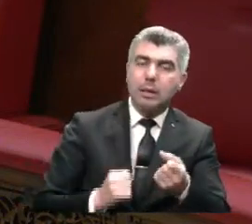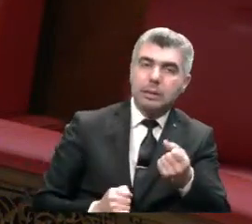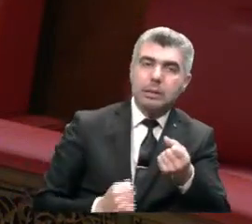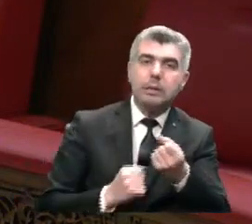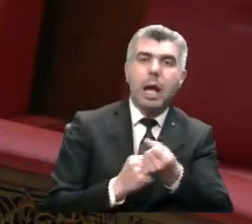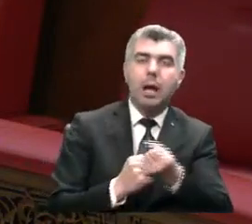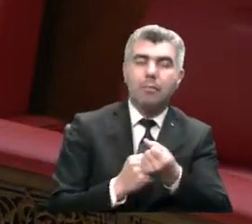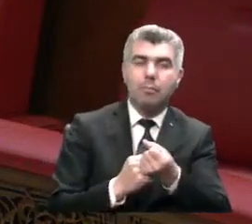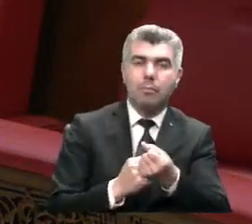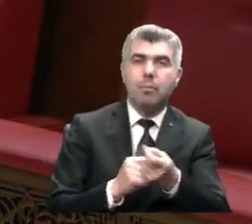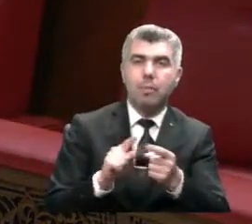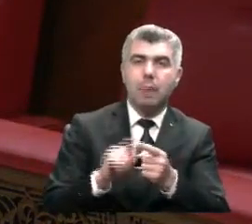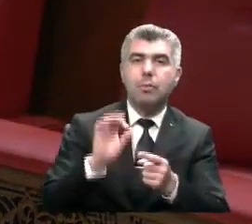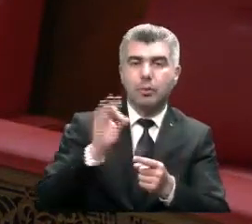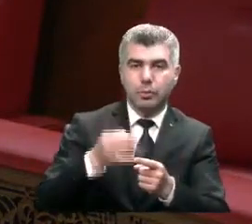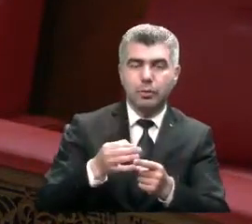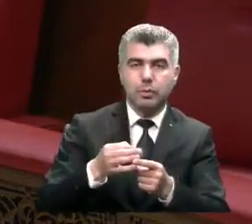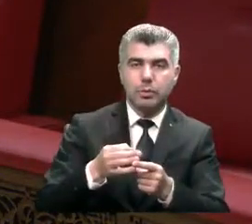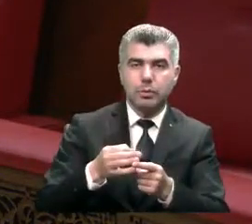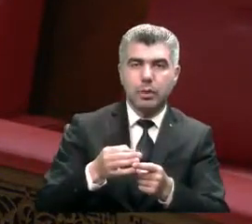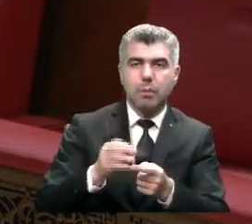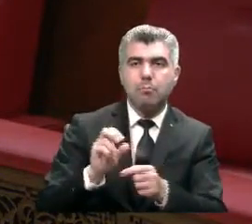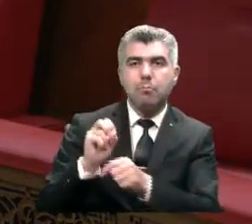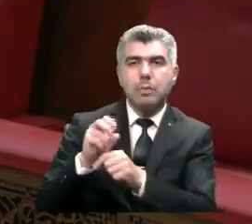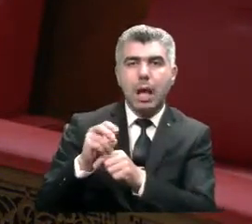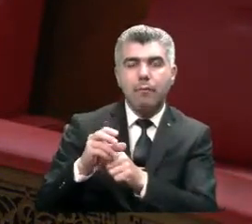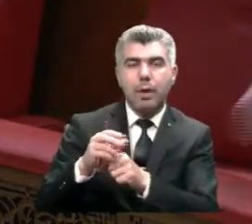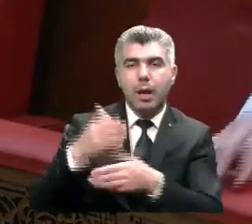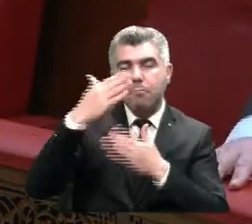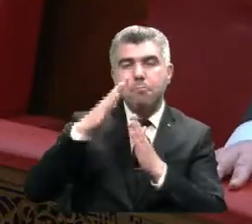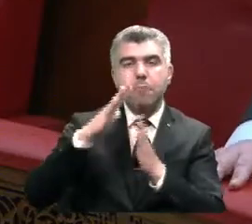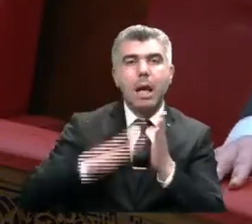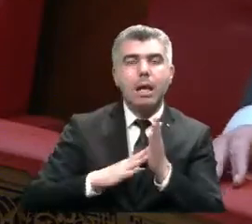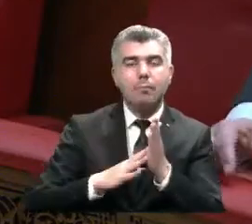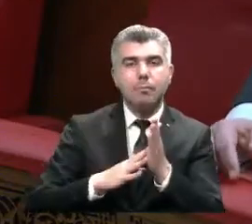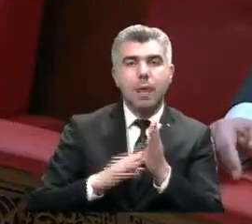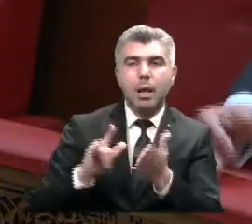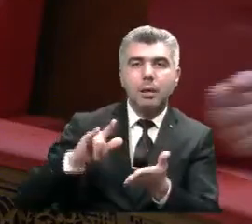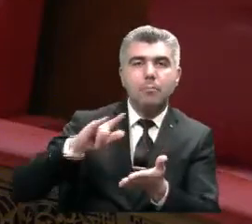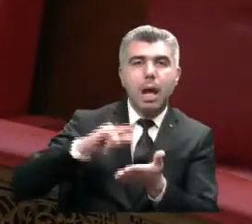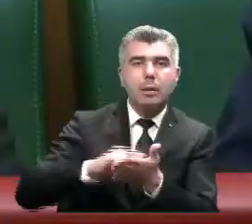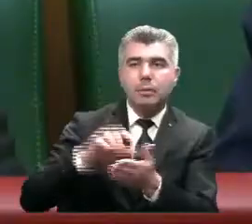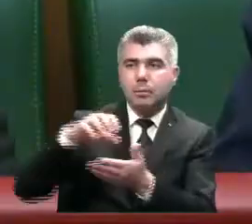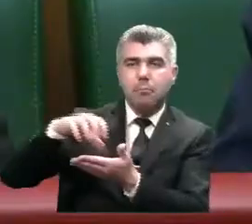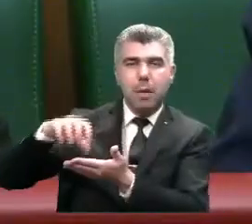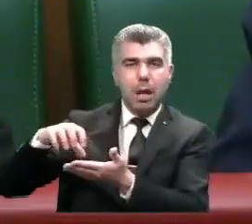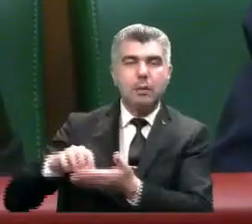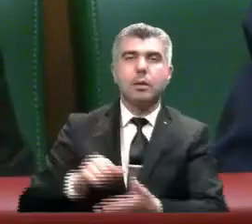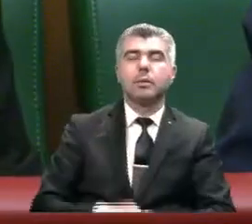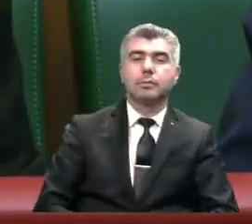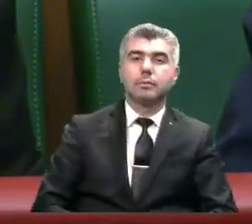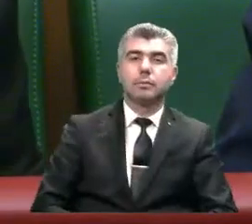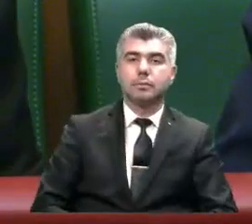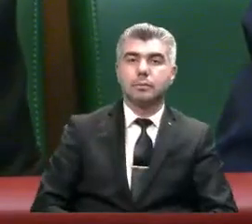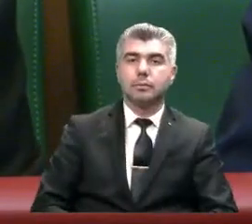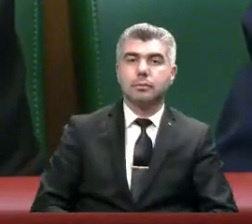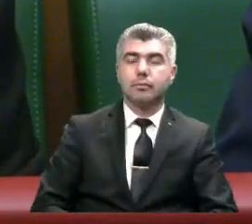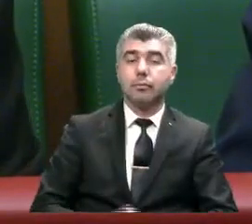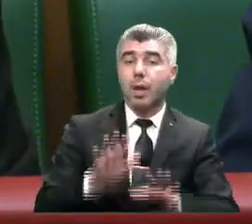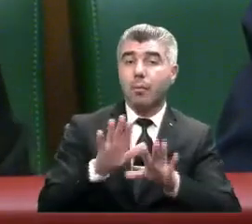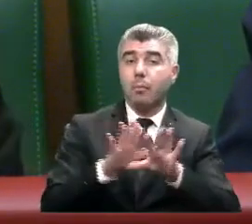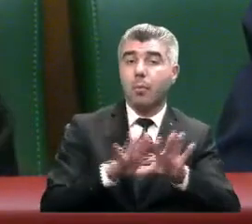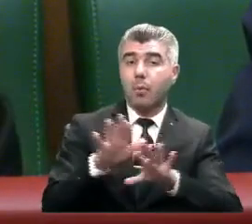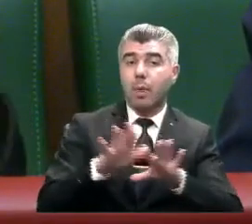الخطوط الجويه الداخليه ونوصل الطائرات لهذ المناطق هذ المبادره